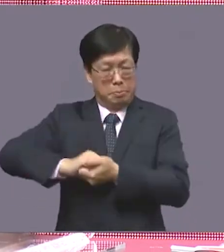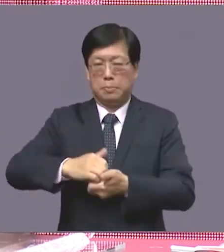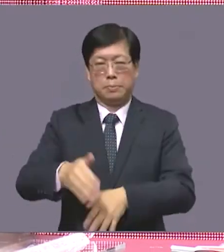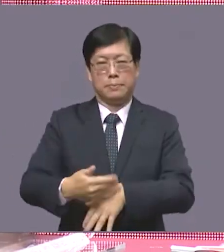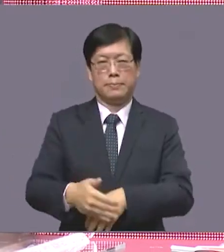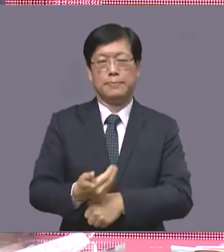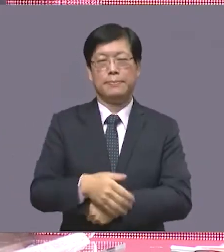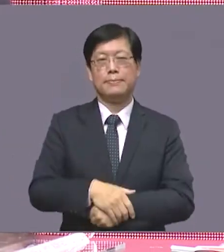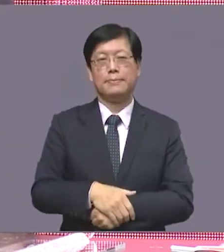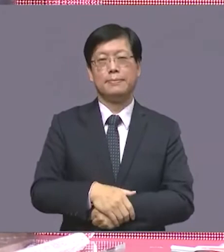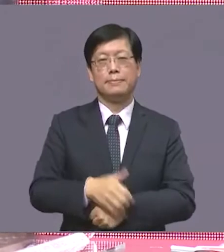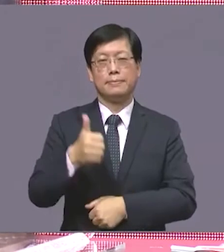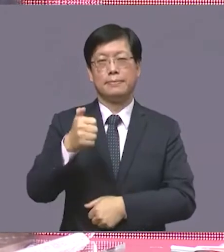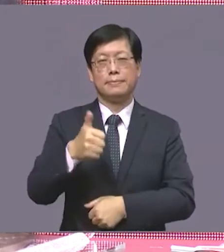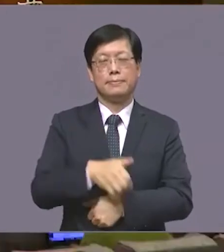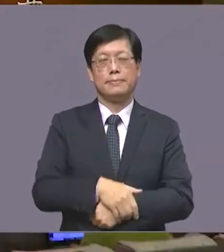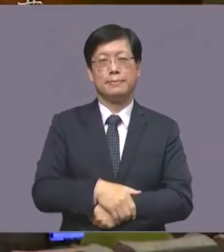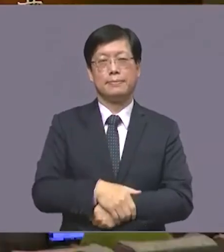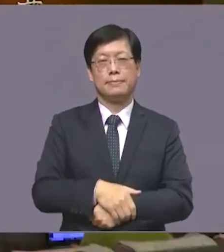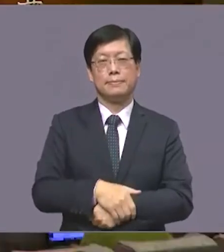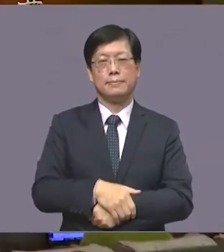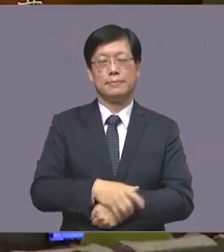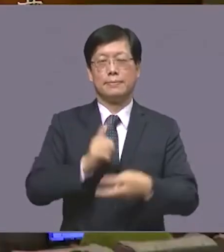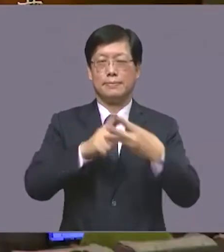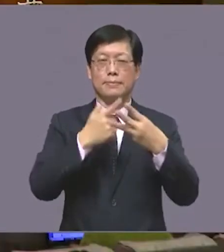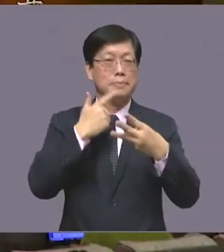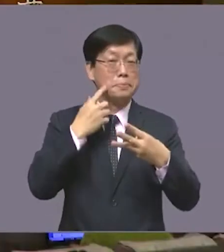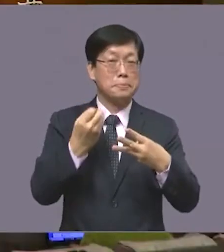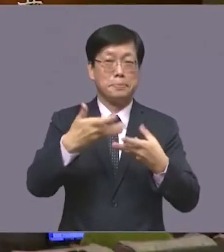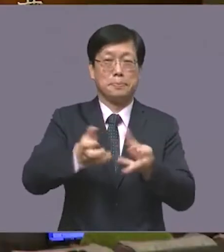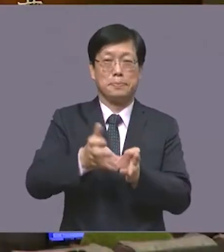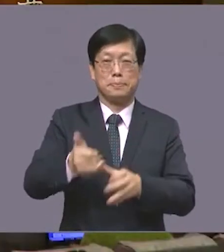考。 好，谢谢。来，美花部长。